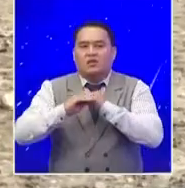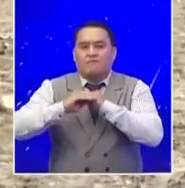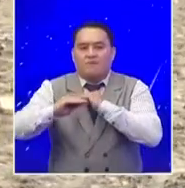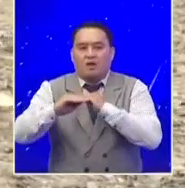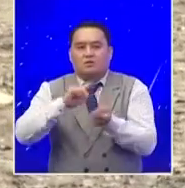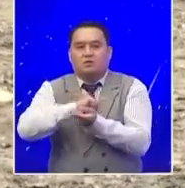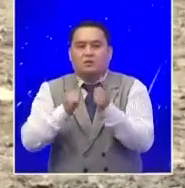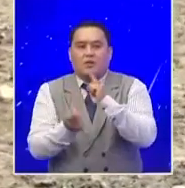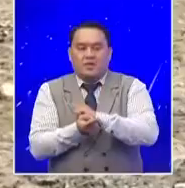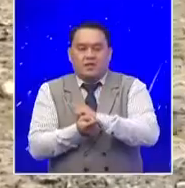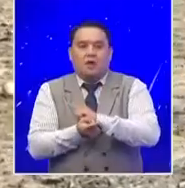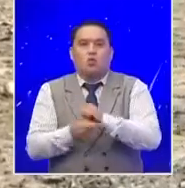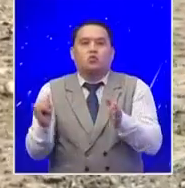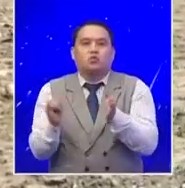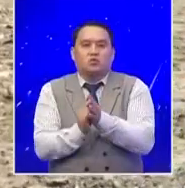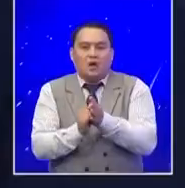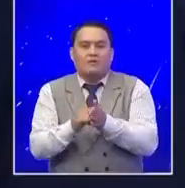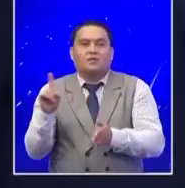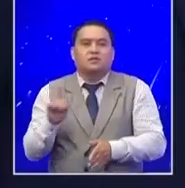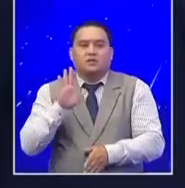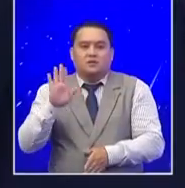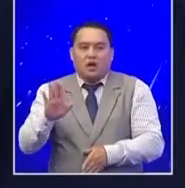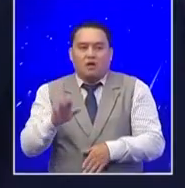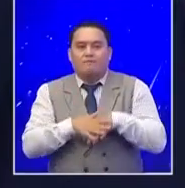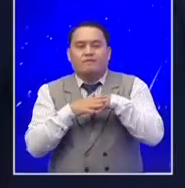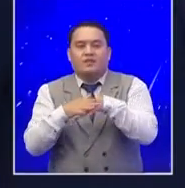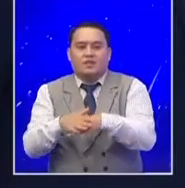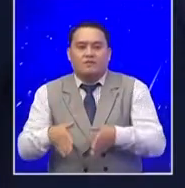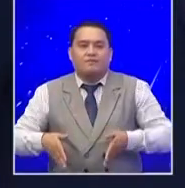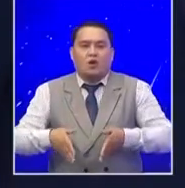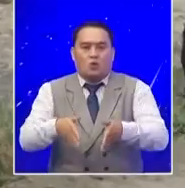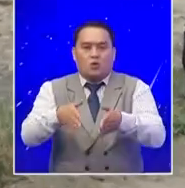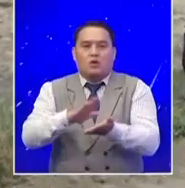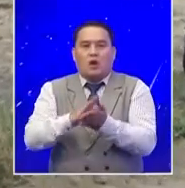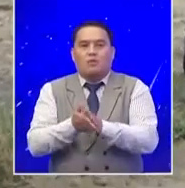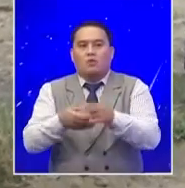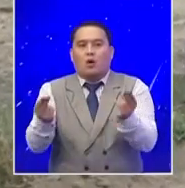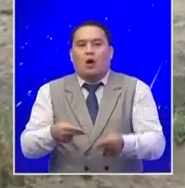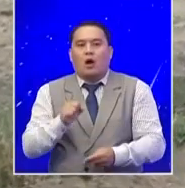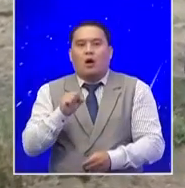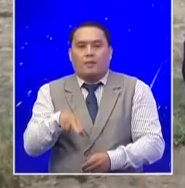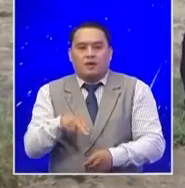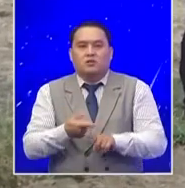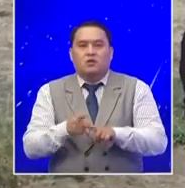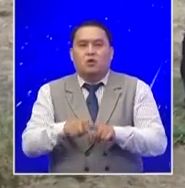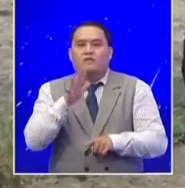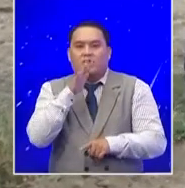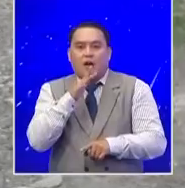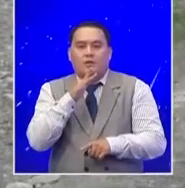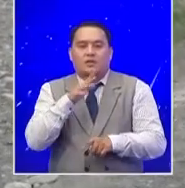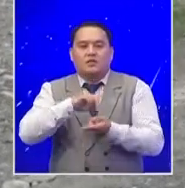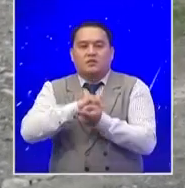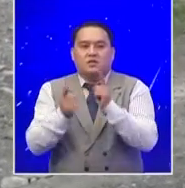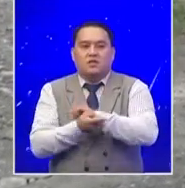заменой арочных лотков, установкой дорожных знаков и выделением тротуаров. Договор подписан еще в апреле, но с того периода мало